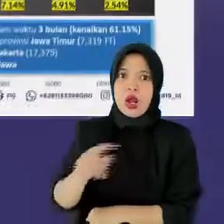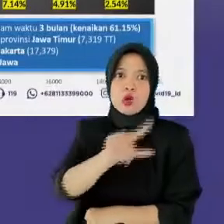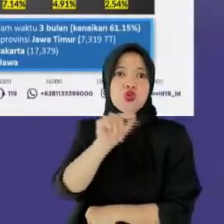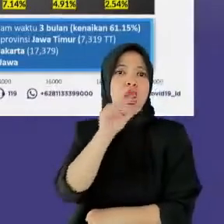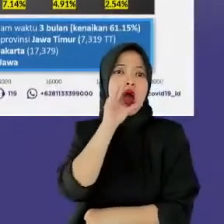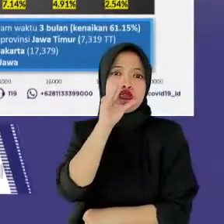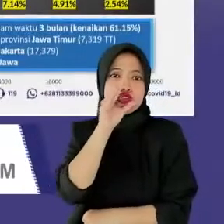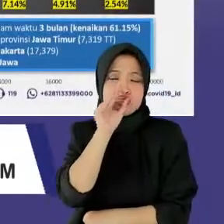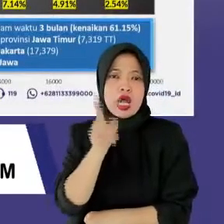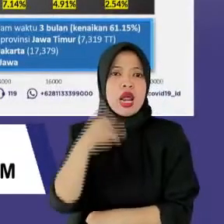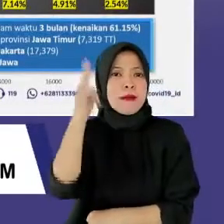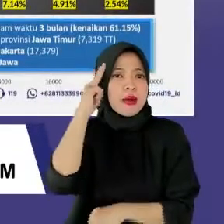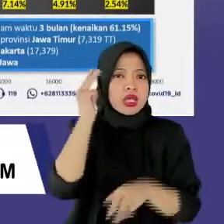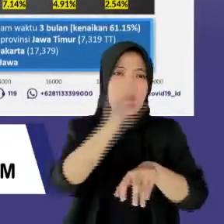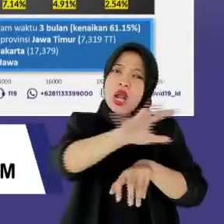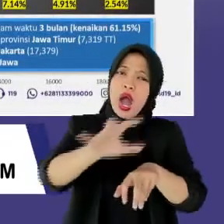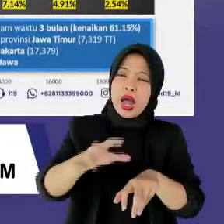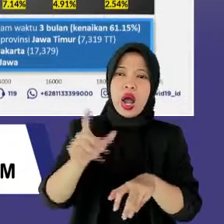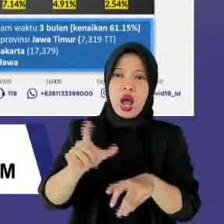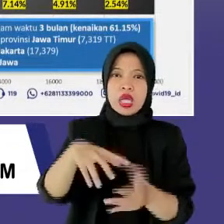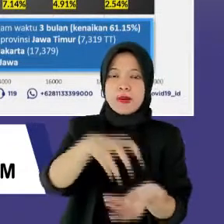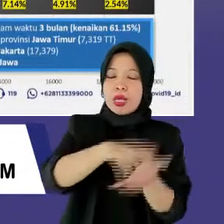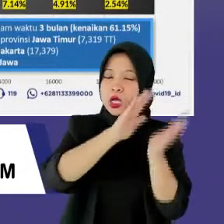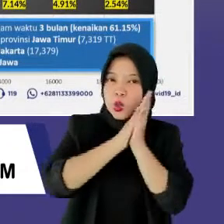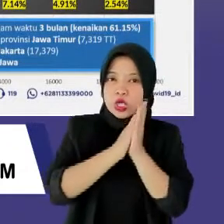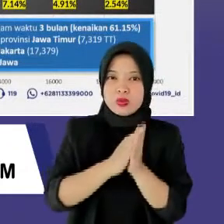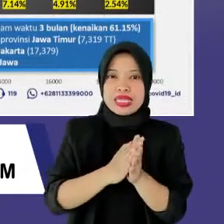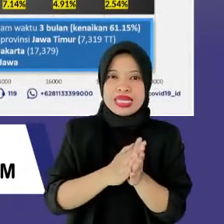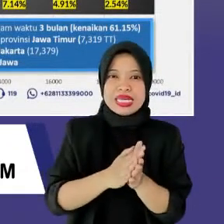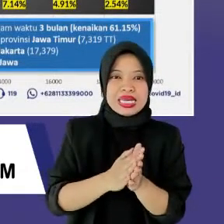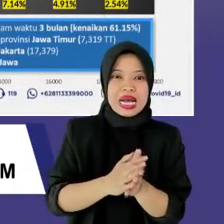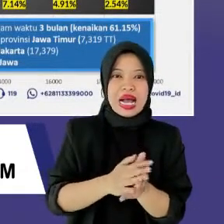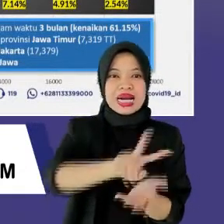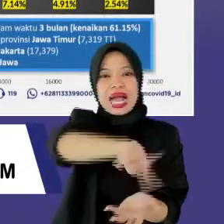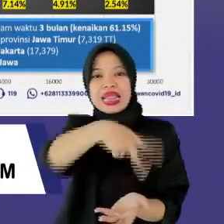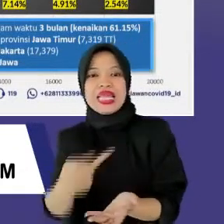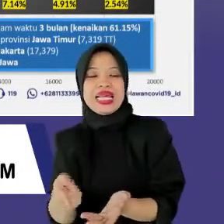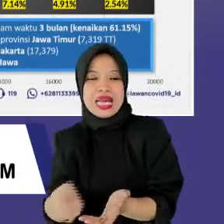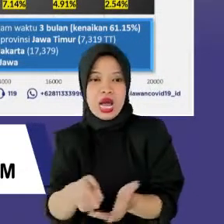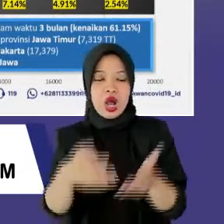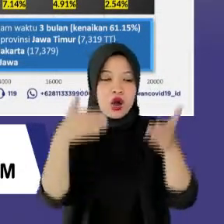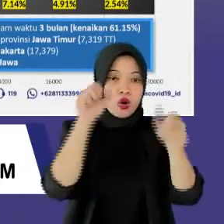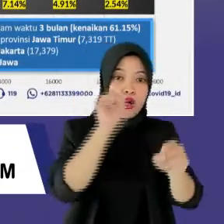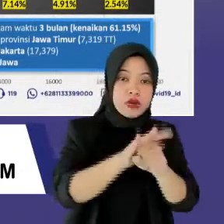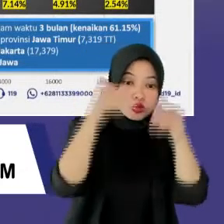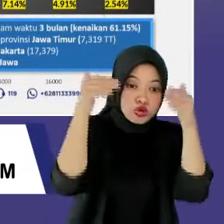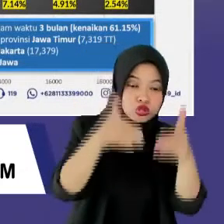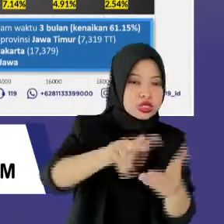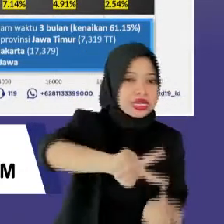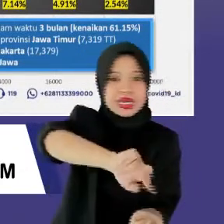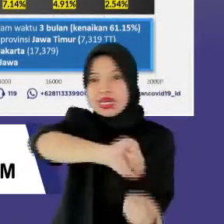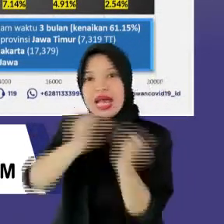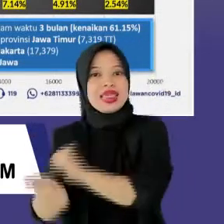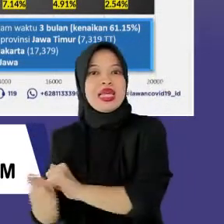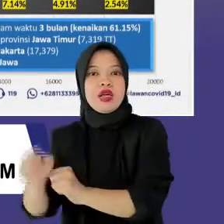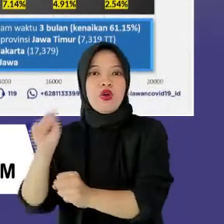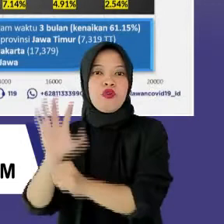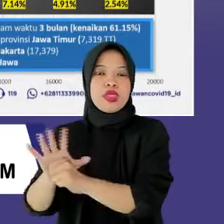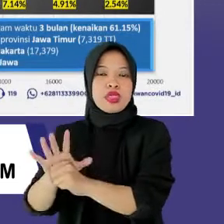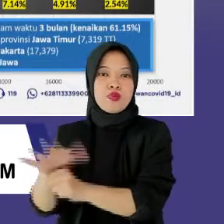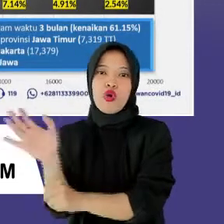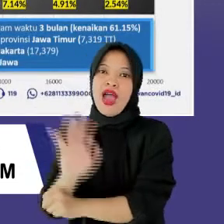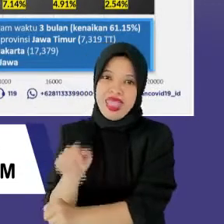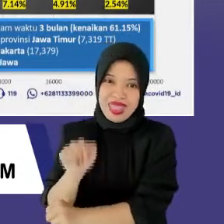bulan Agustus, beberapa pemerintah daerah sudah mulai mengurangi tempat tidur yang ada di sana dari yang COVID untuk non-COVID, karena memang bornya sudah rendah